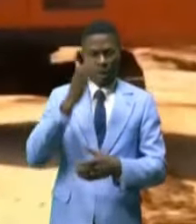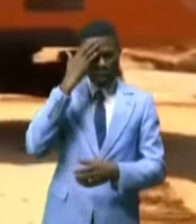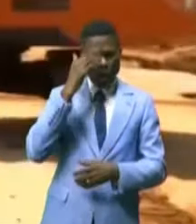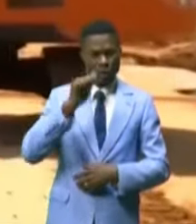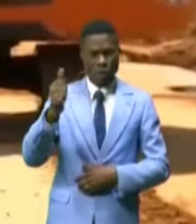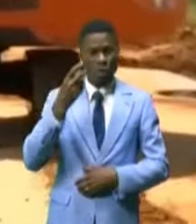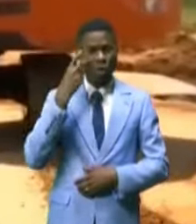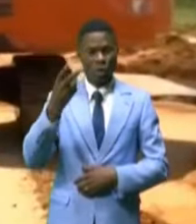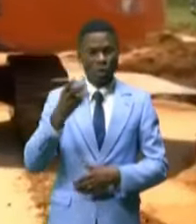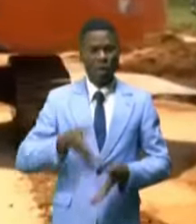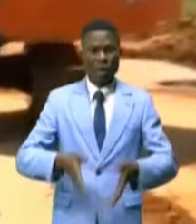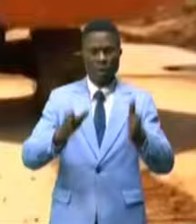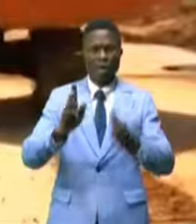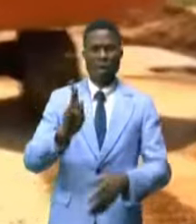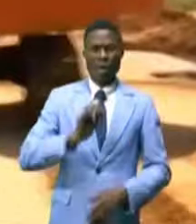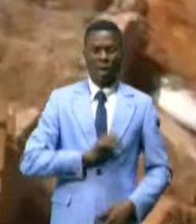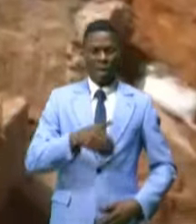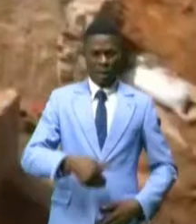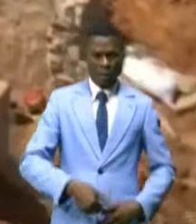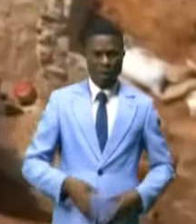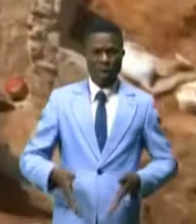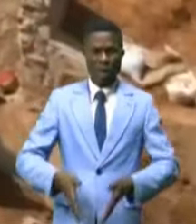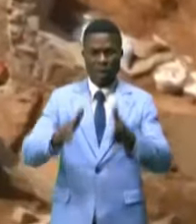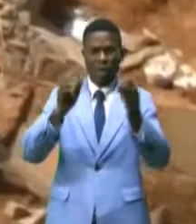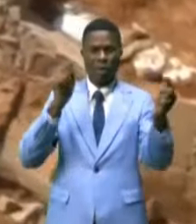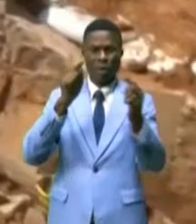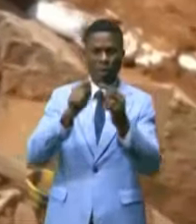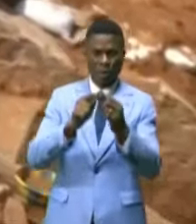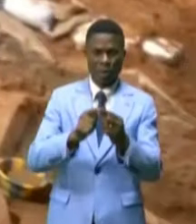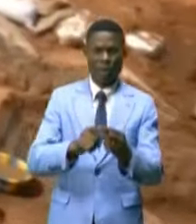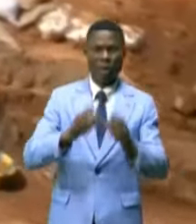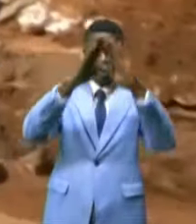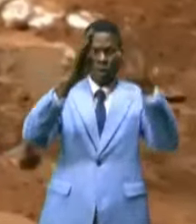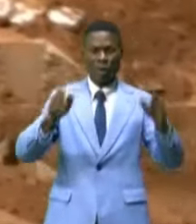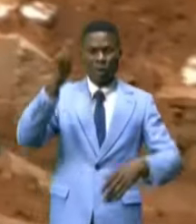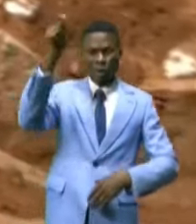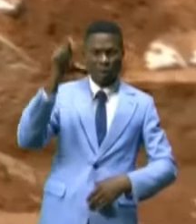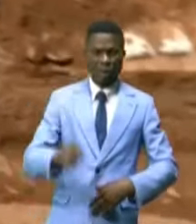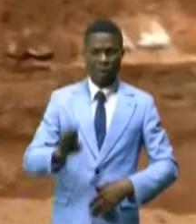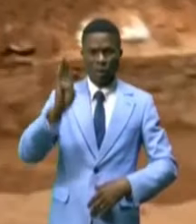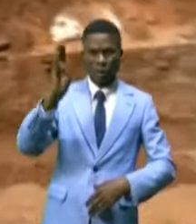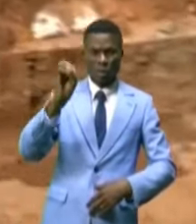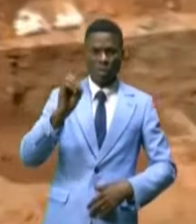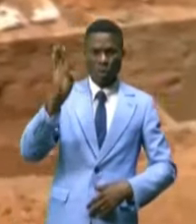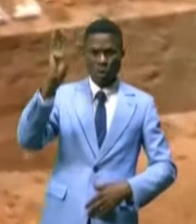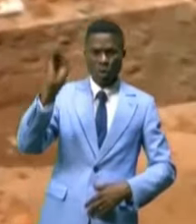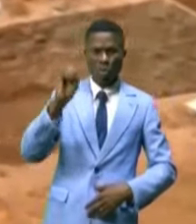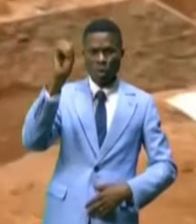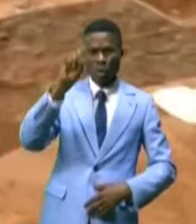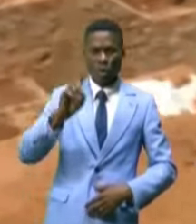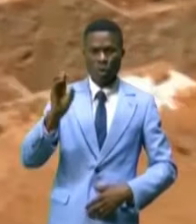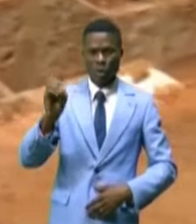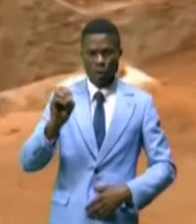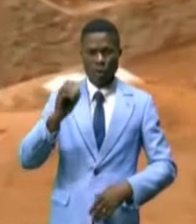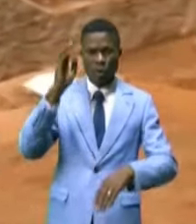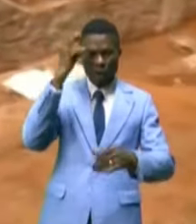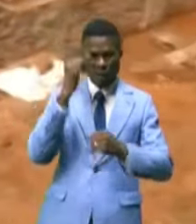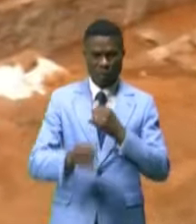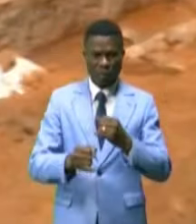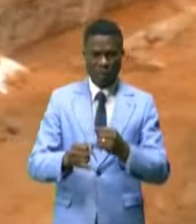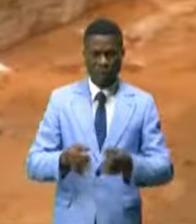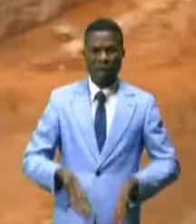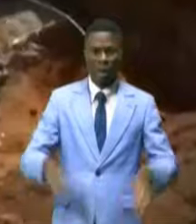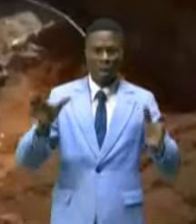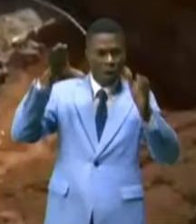passant par celui de l'avenue Kassavubu, de la route vers le camp militaire général Bobozo, mais aussi celui de l'Asda pour chuter sur